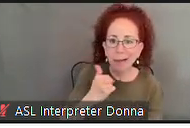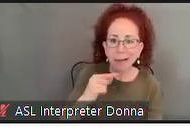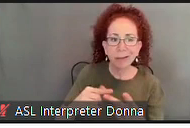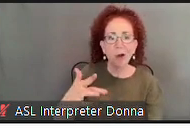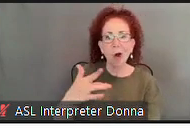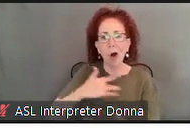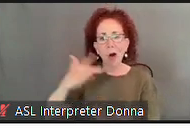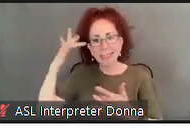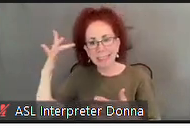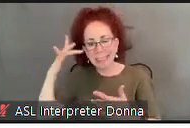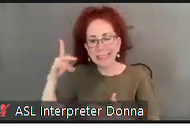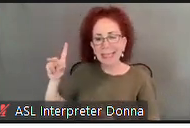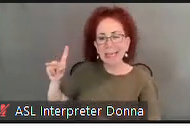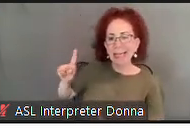炎热的气候呢，会